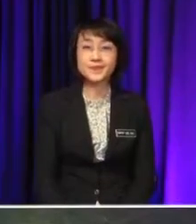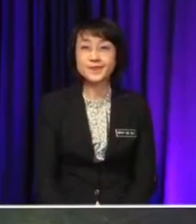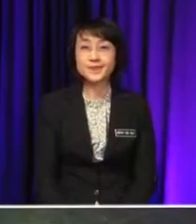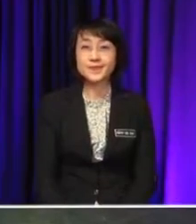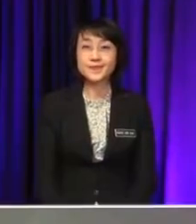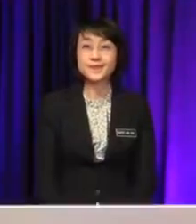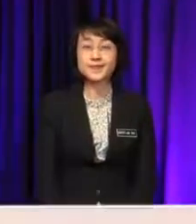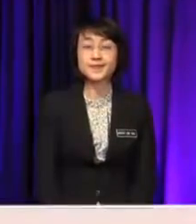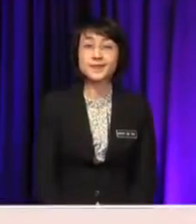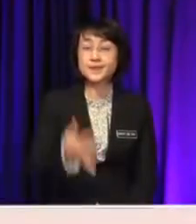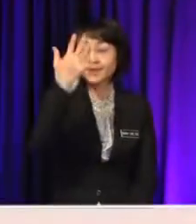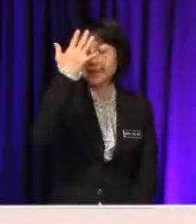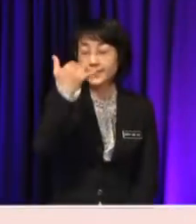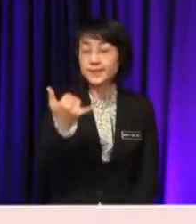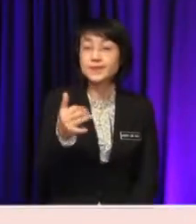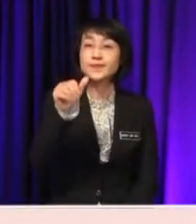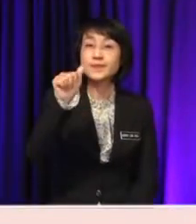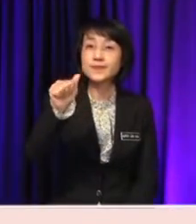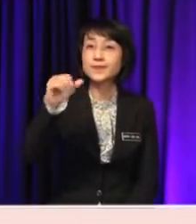kenapa kenapa salah